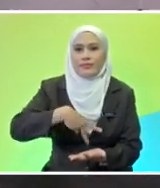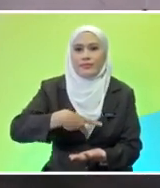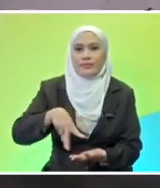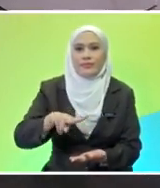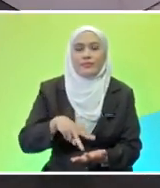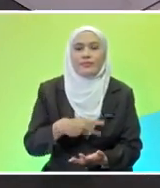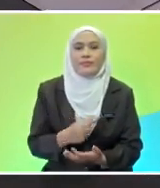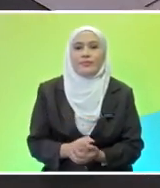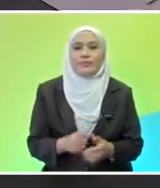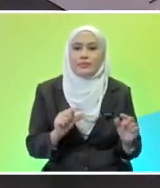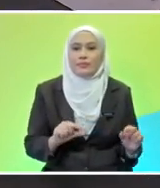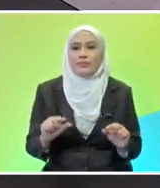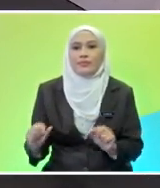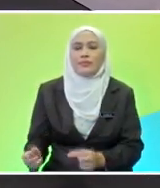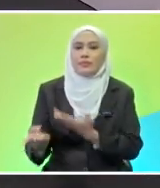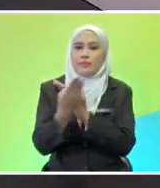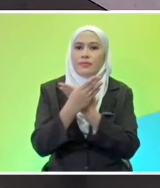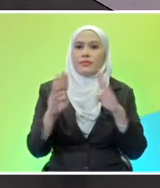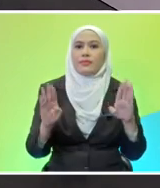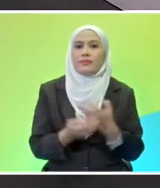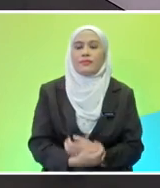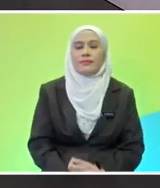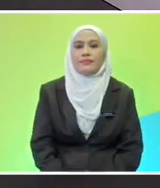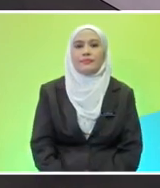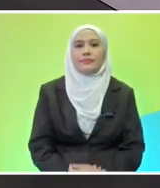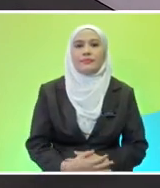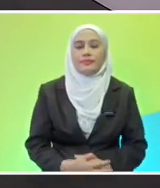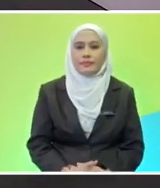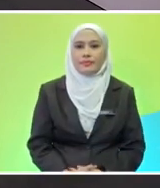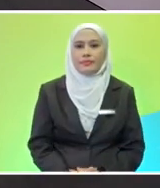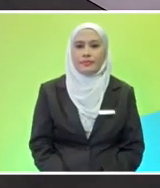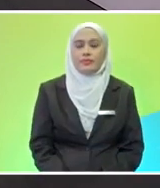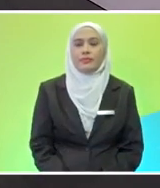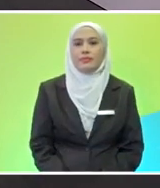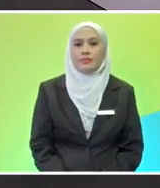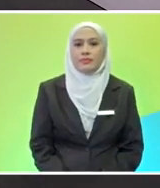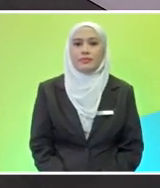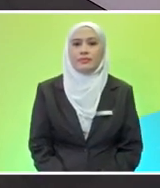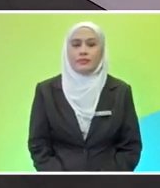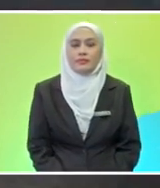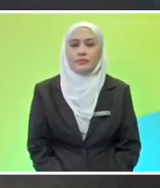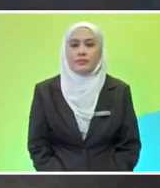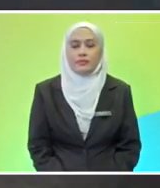namanya Muntu. Kami berkawan baik sama sedarja.